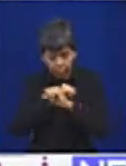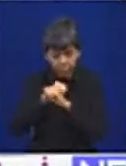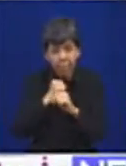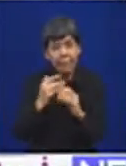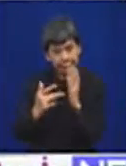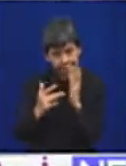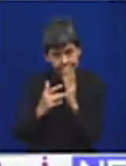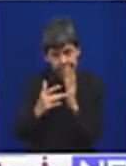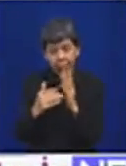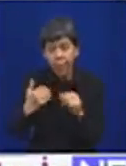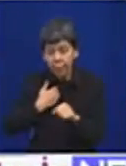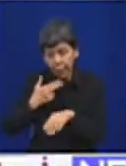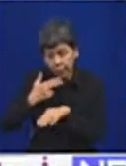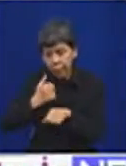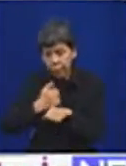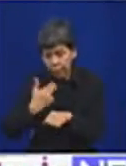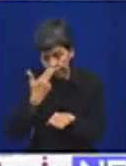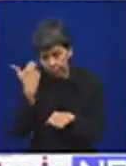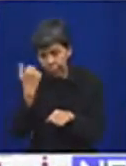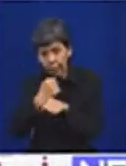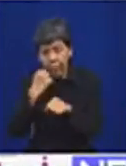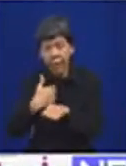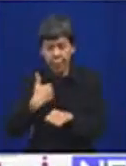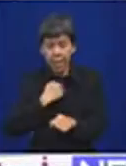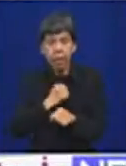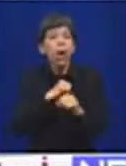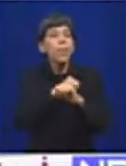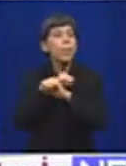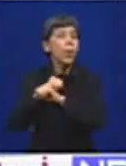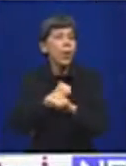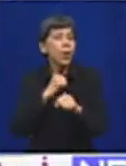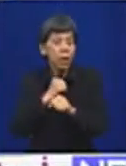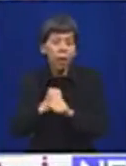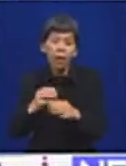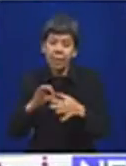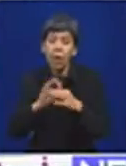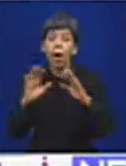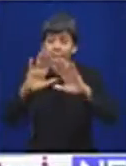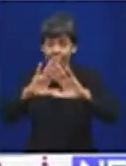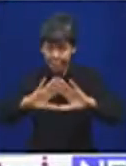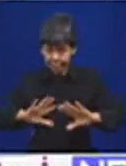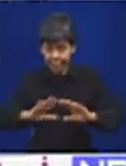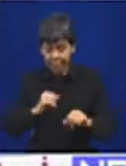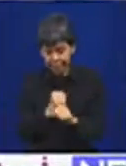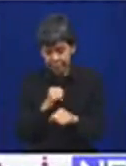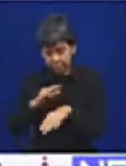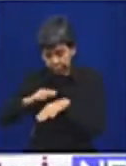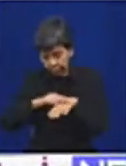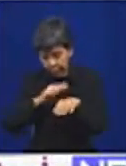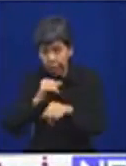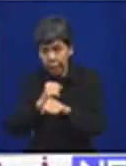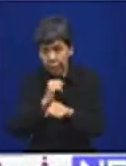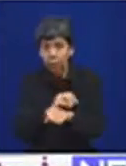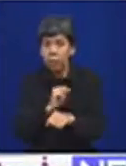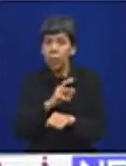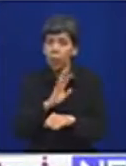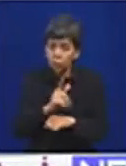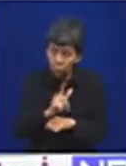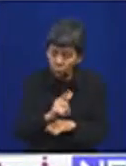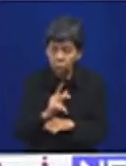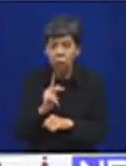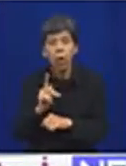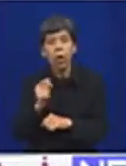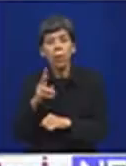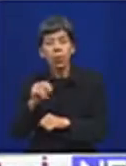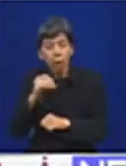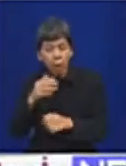ลยีและกล้องจับใบหน้าให้พอเพียงนะครับเพื่อรองรับการเข้าสู่ประชาคมอาเซียนพร้อมกับมีการสั่งการให้ทั้งสมช.และกรม